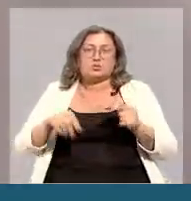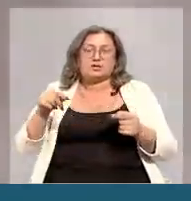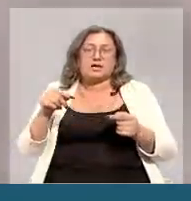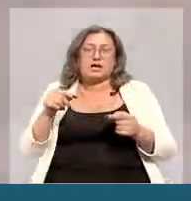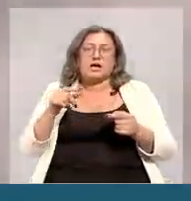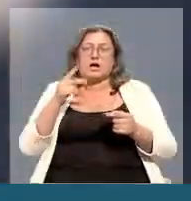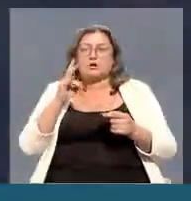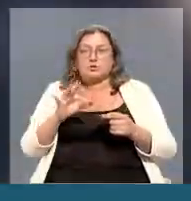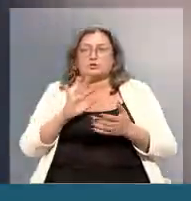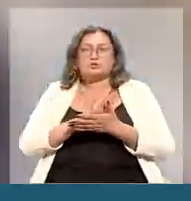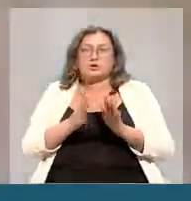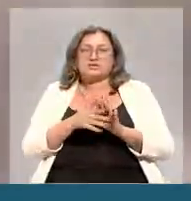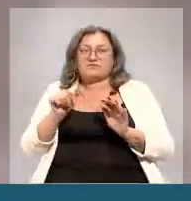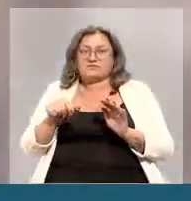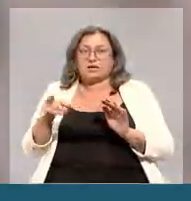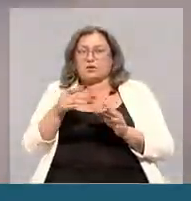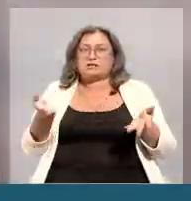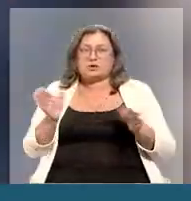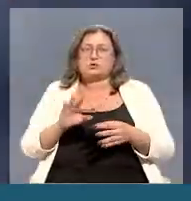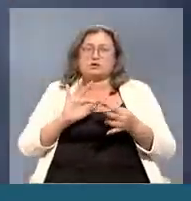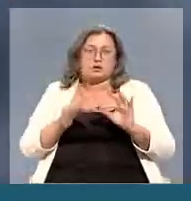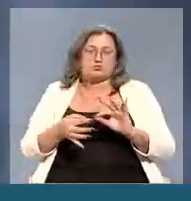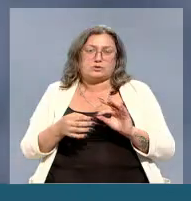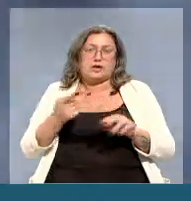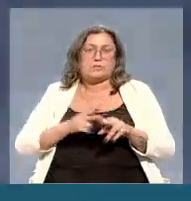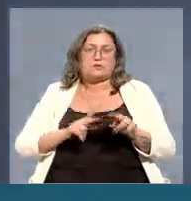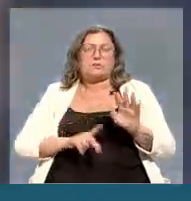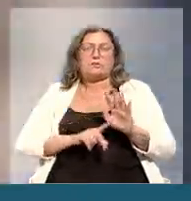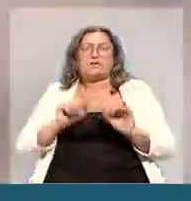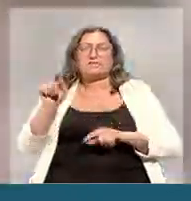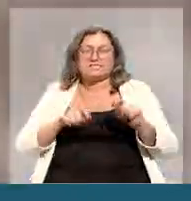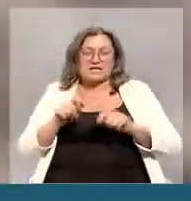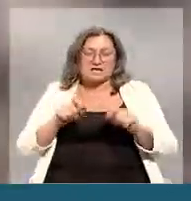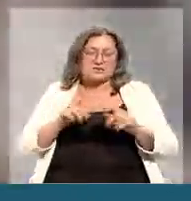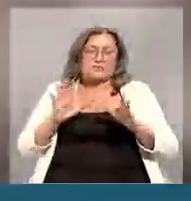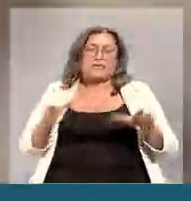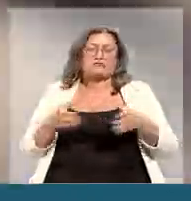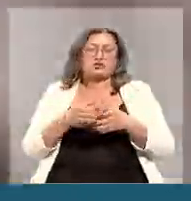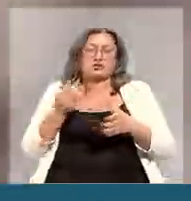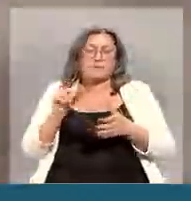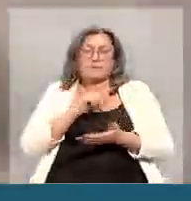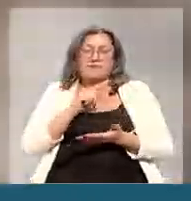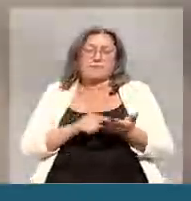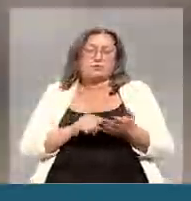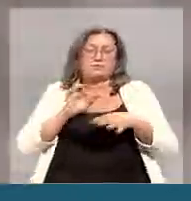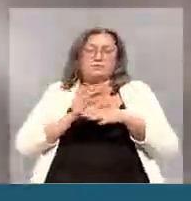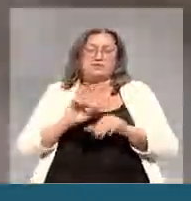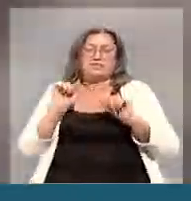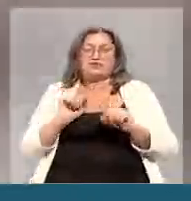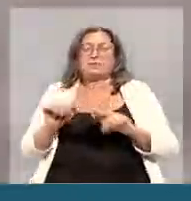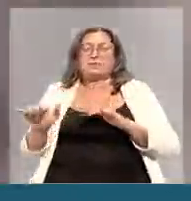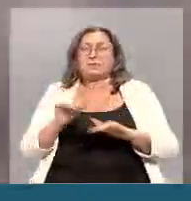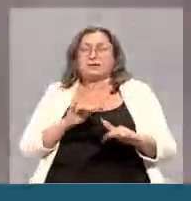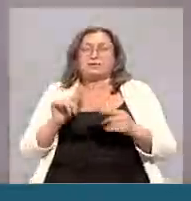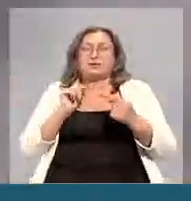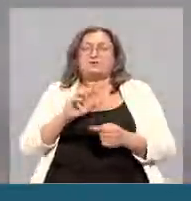соответственно. Однако ситуация в этих регионах остается сложной. Об этом на очередном заседании оперативного штаба по вопросам проведения защитных